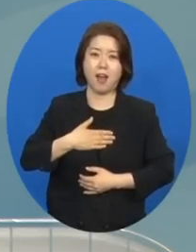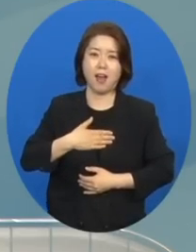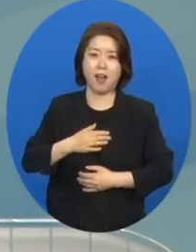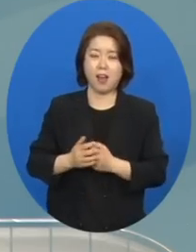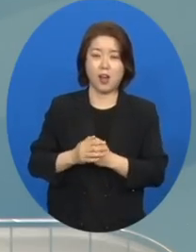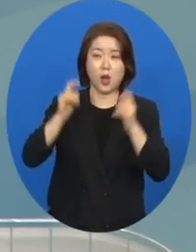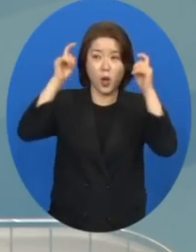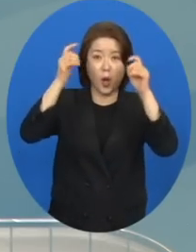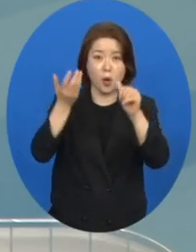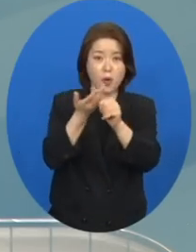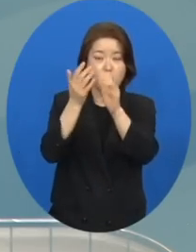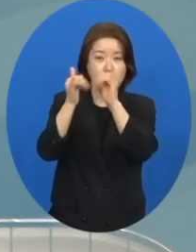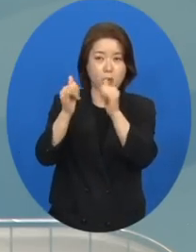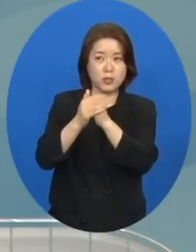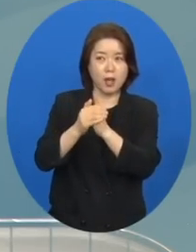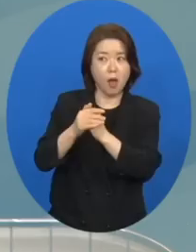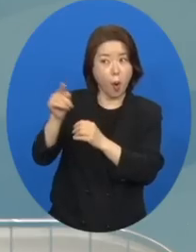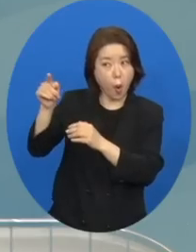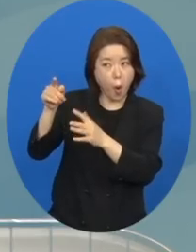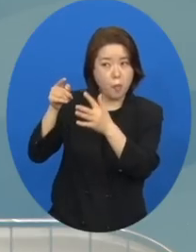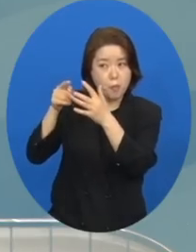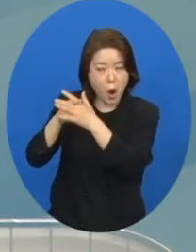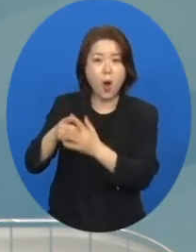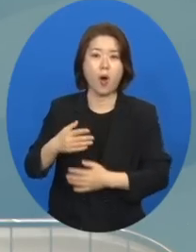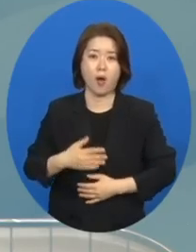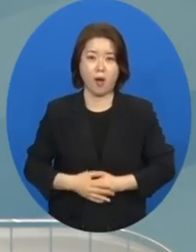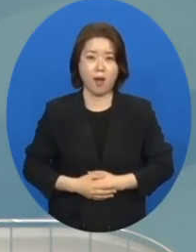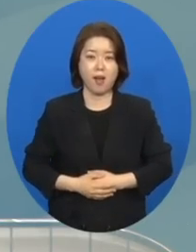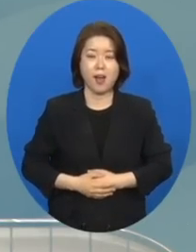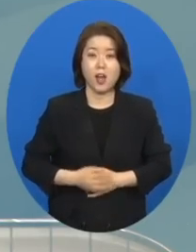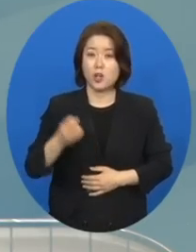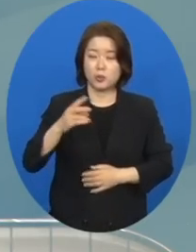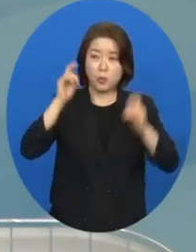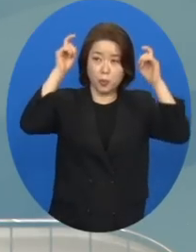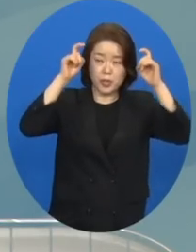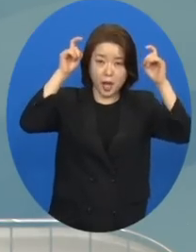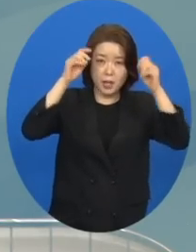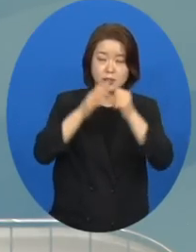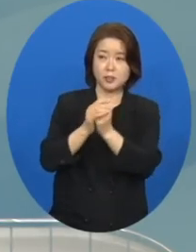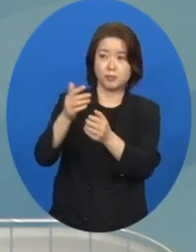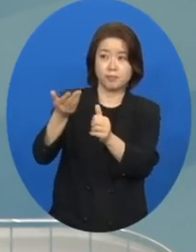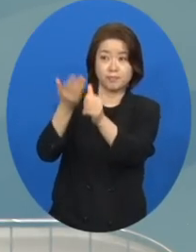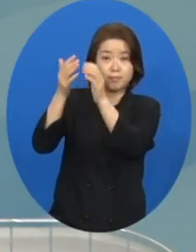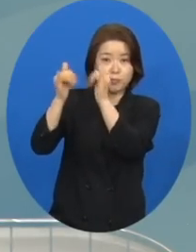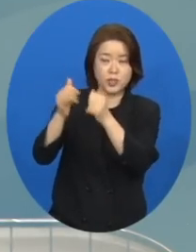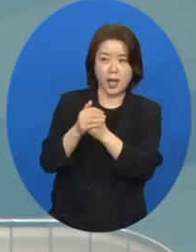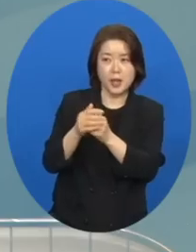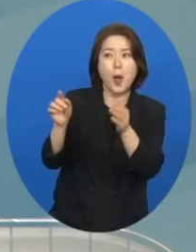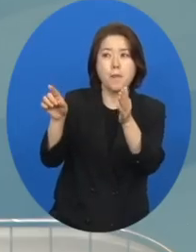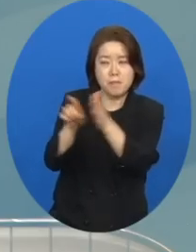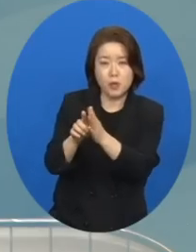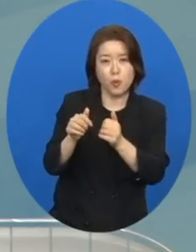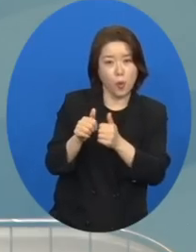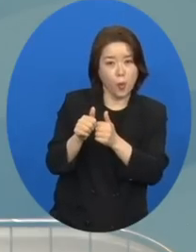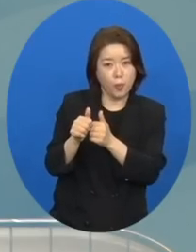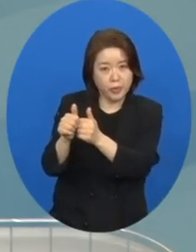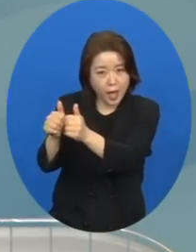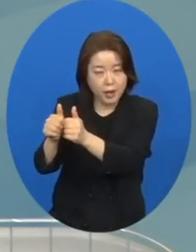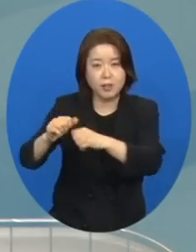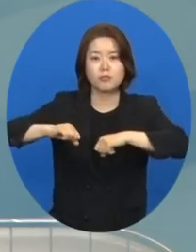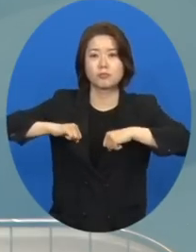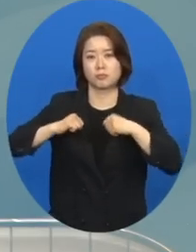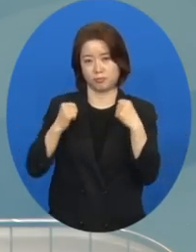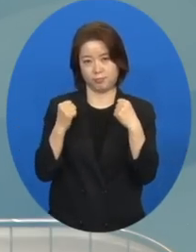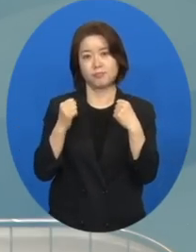음성을 알아 들어요 그리고 양은 목자를 믿고 그의 인도함을 따라 순종합니다